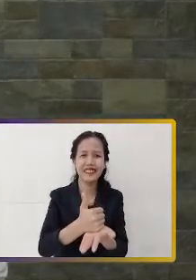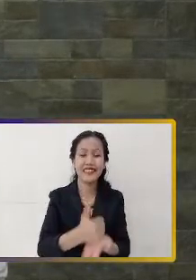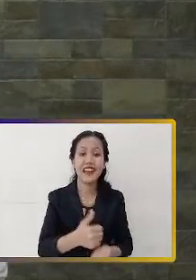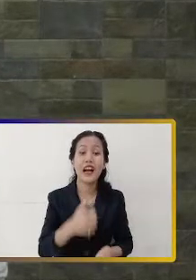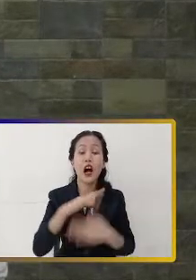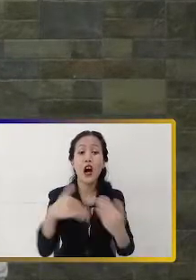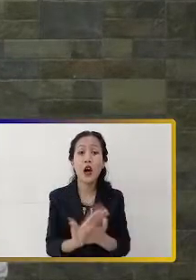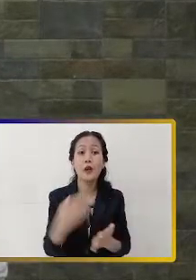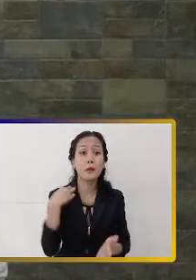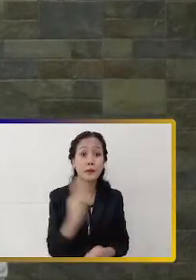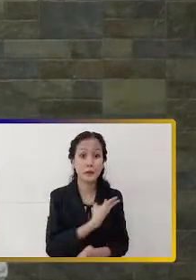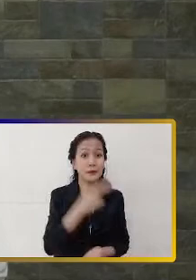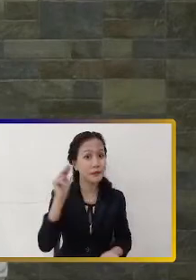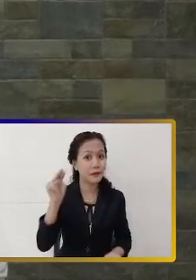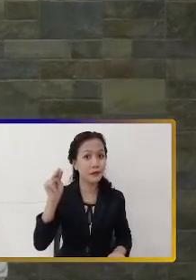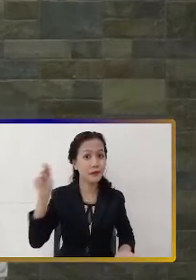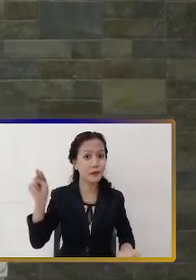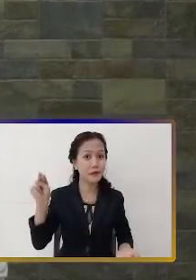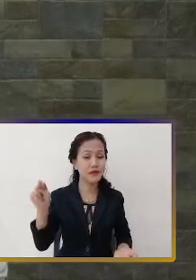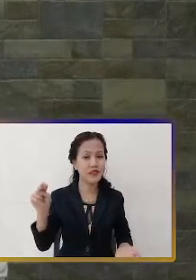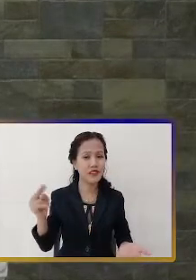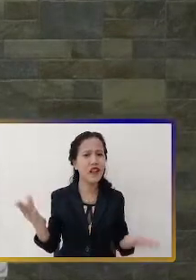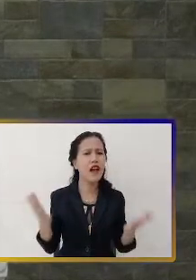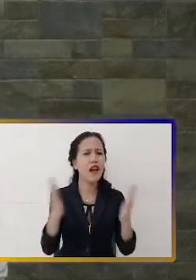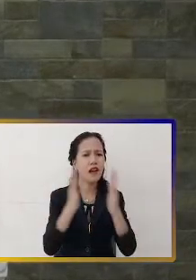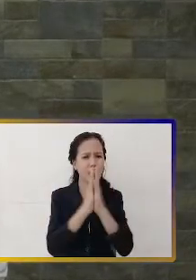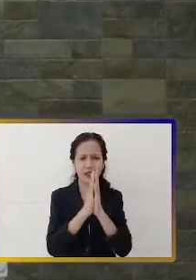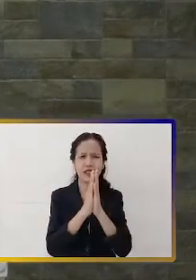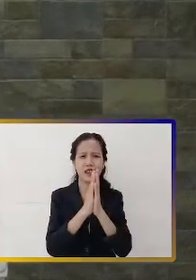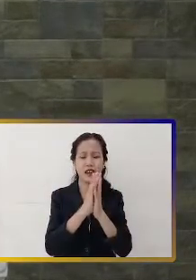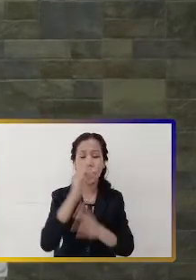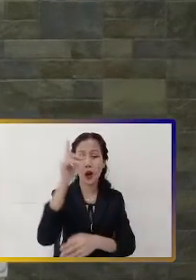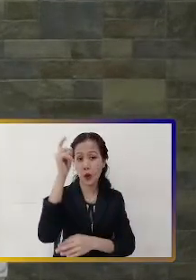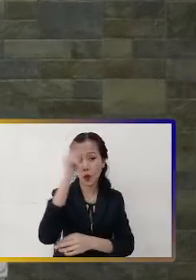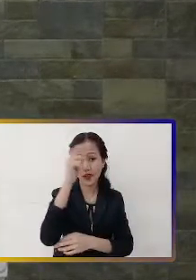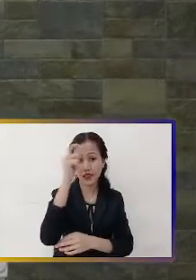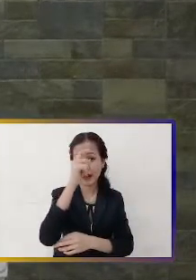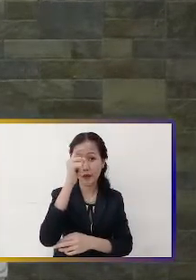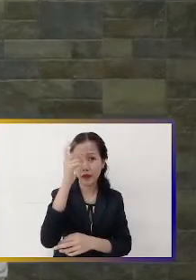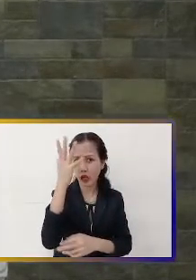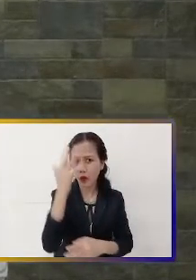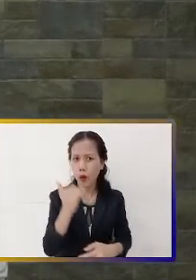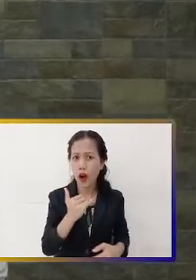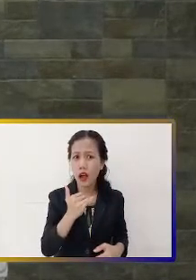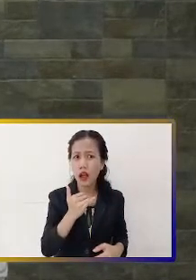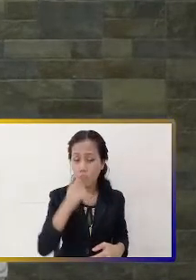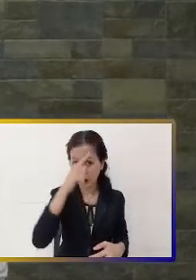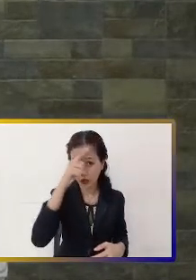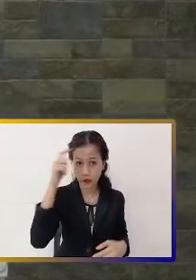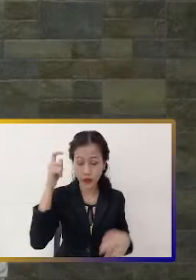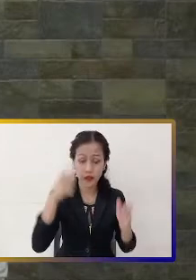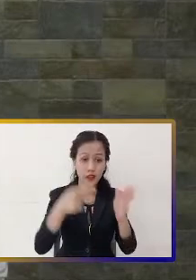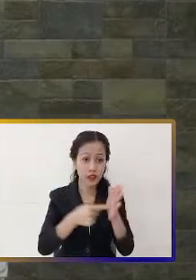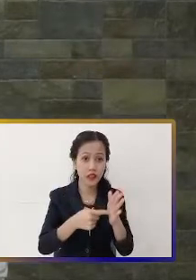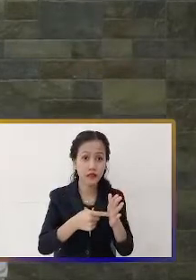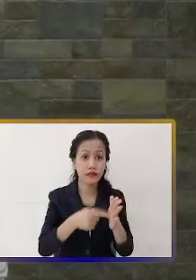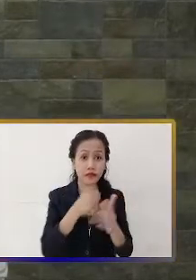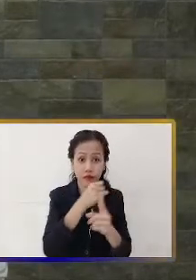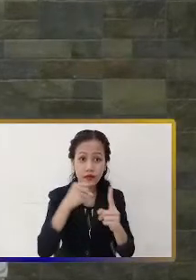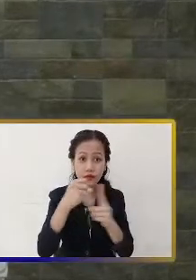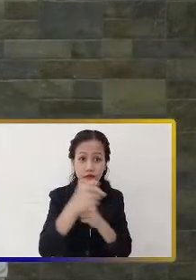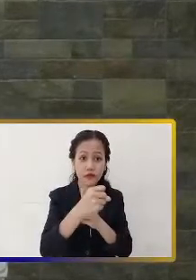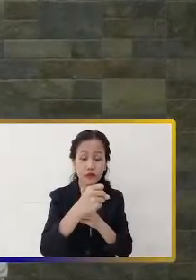need is to ask wisdom. Why? Because in this case, mga kapatid, nakita ko